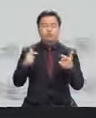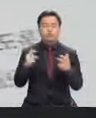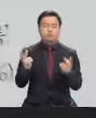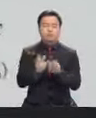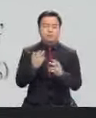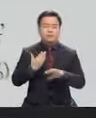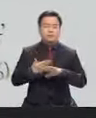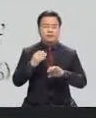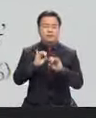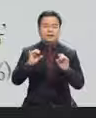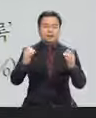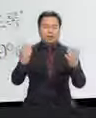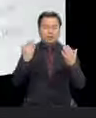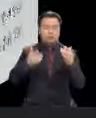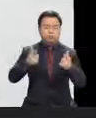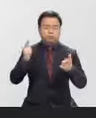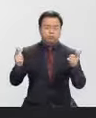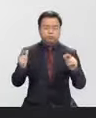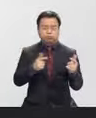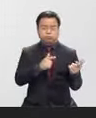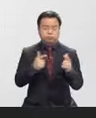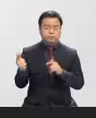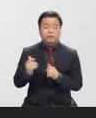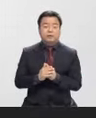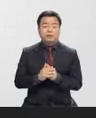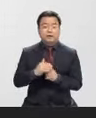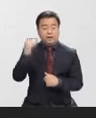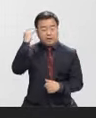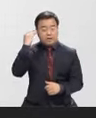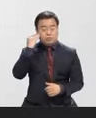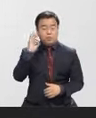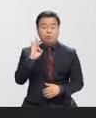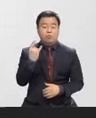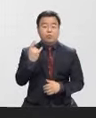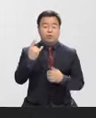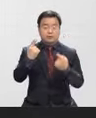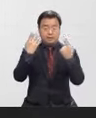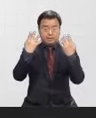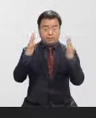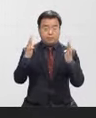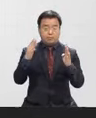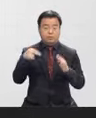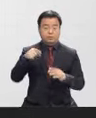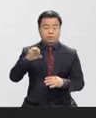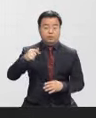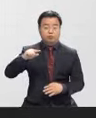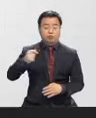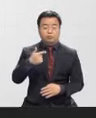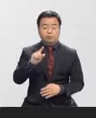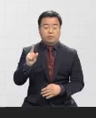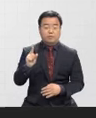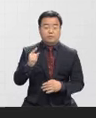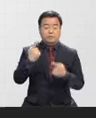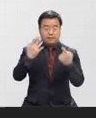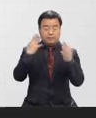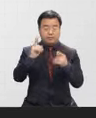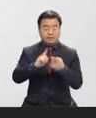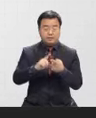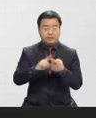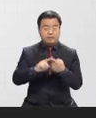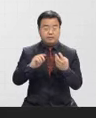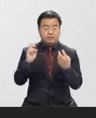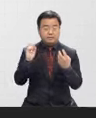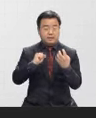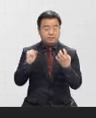학교별로 제각각입니다. 한국외대와 성균관대에선 수시 정원의 약 40%를 논술 전형으로 선발하는 데 반해 서울대는